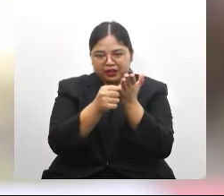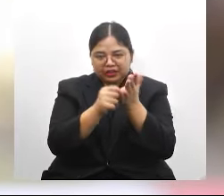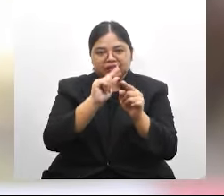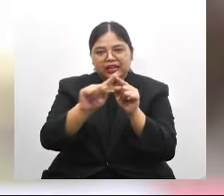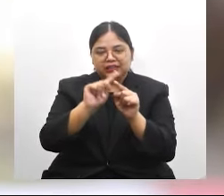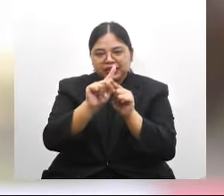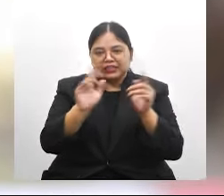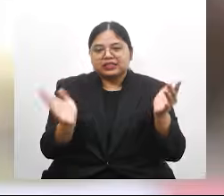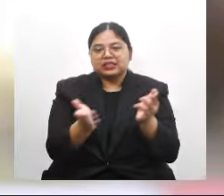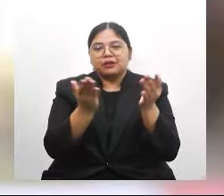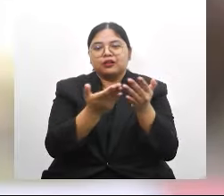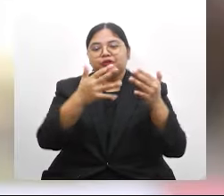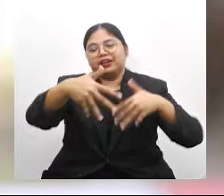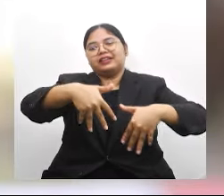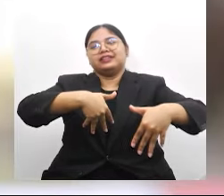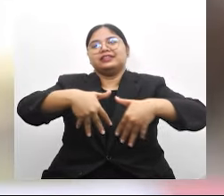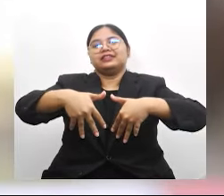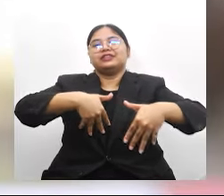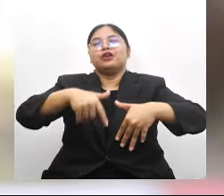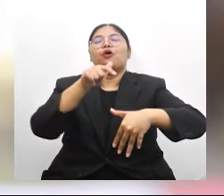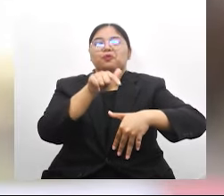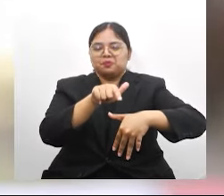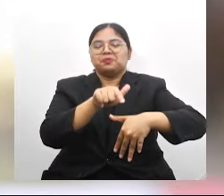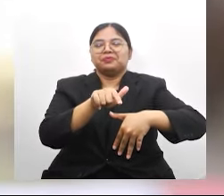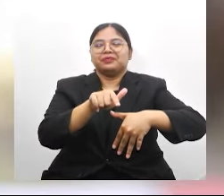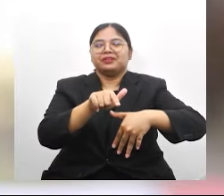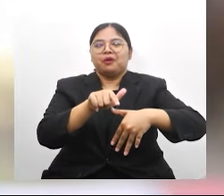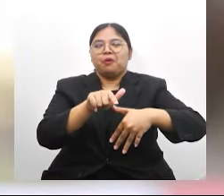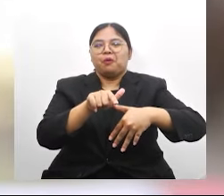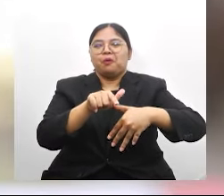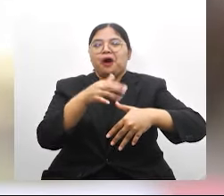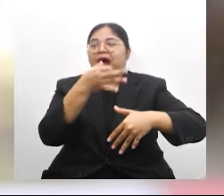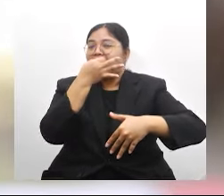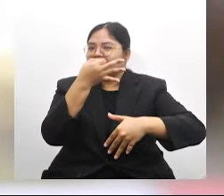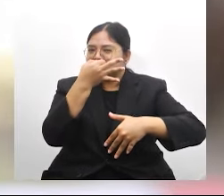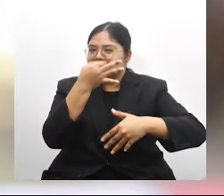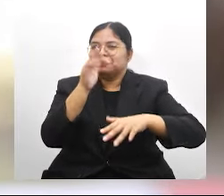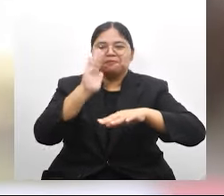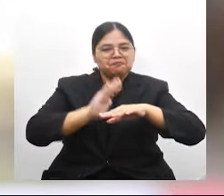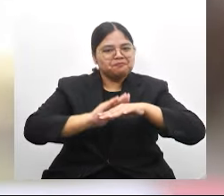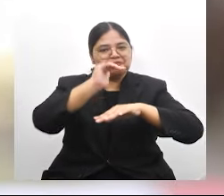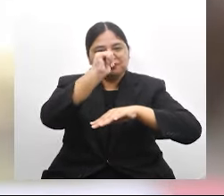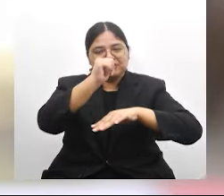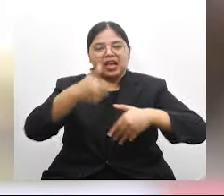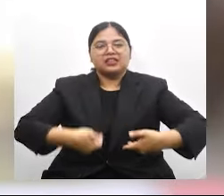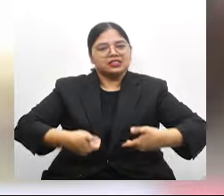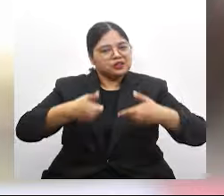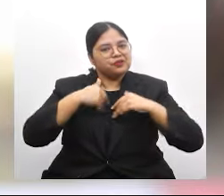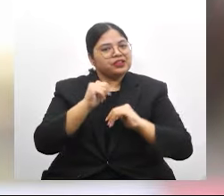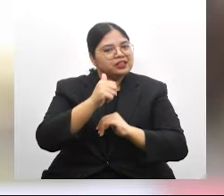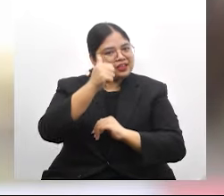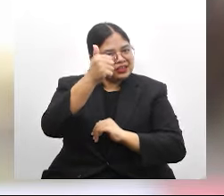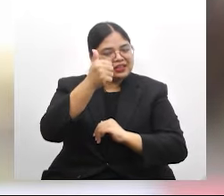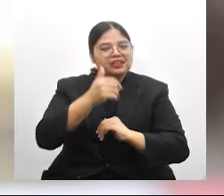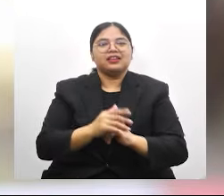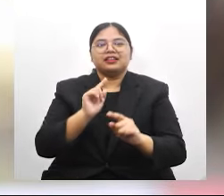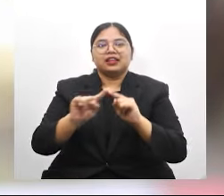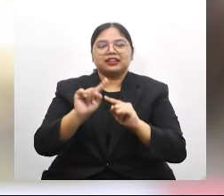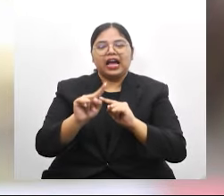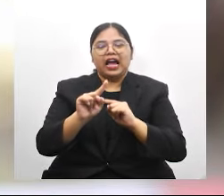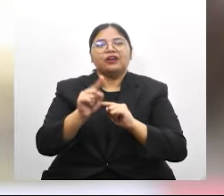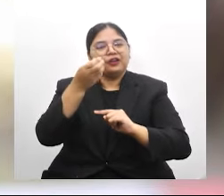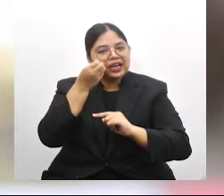ในชุมชนที่นี่นะคะให้เคมีทักษาอาชีพได้มีงานทำที่ยั่งยืนมีคุณภาพชีวิตที่ดีที่สำคัญก็คือเขาได้กลับมาอยู่